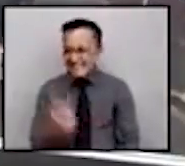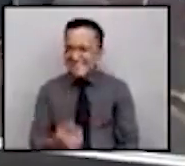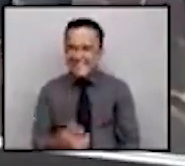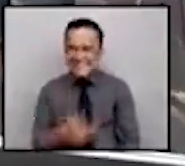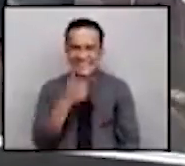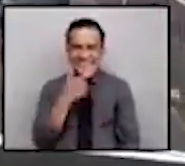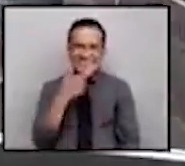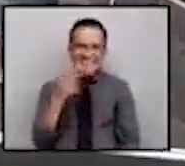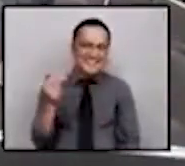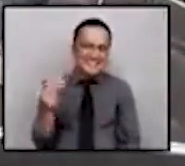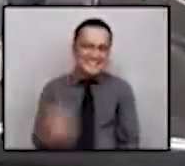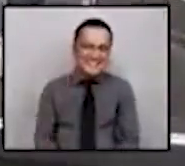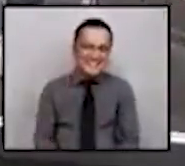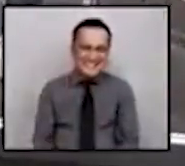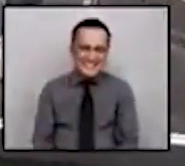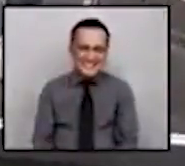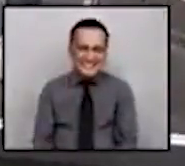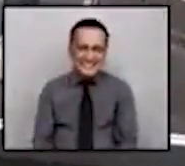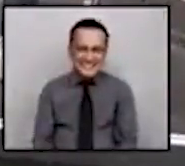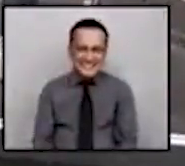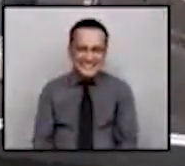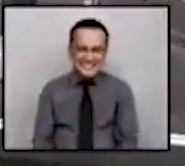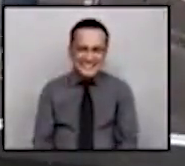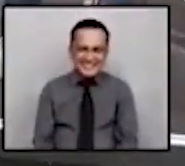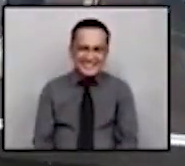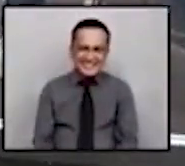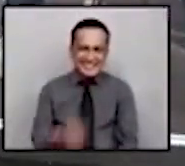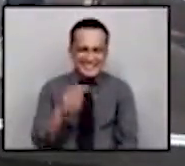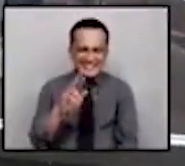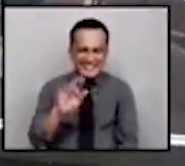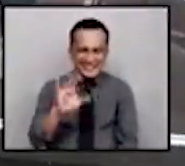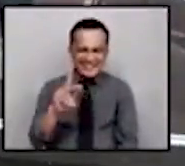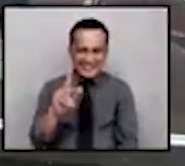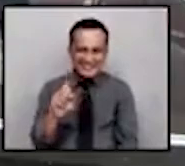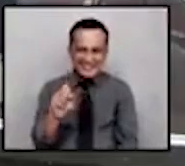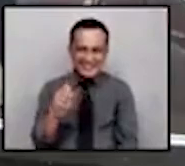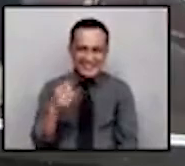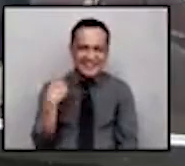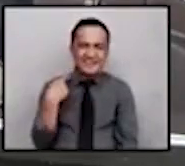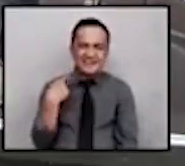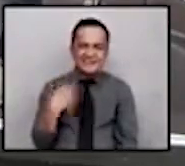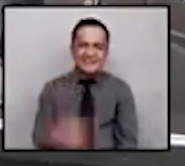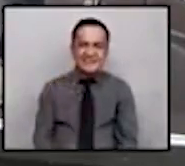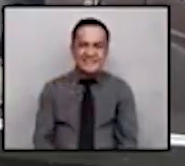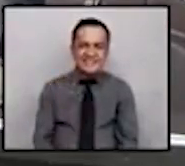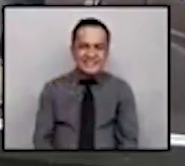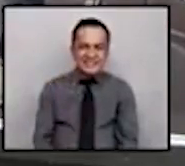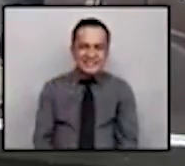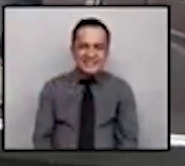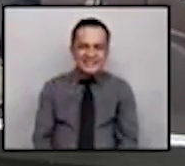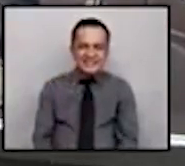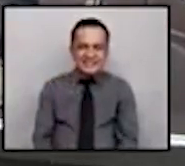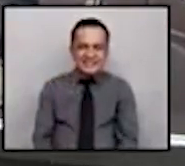Buhating ko! Sina Dave, may mga tricks ba sila? Ganun din. Ganun din. Babalik din ako